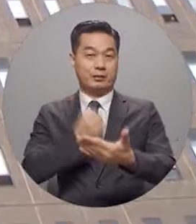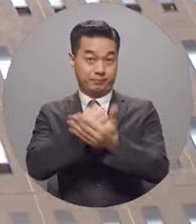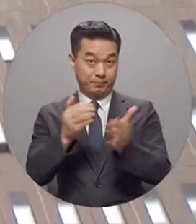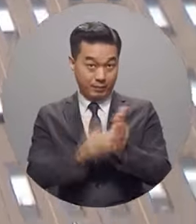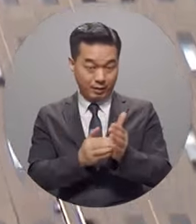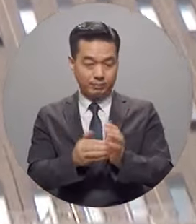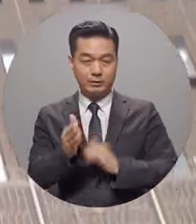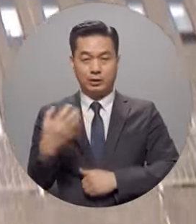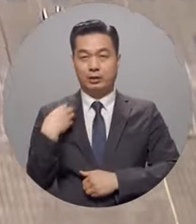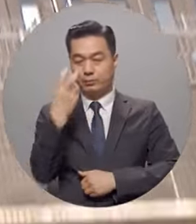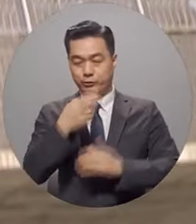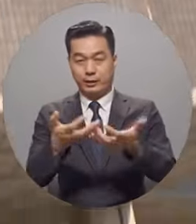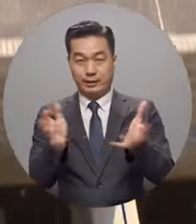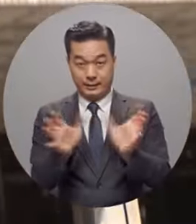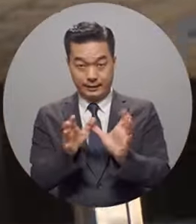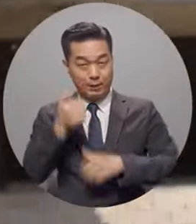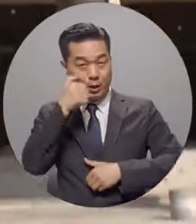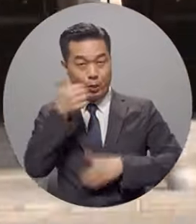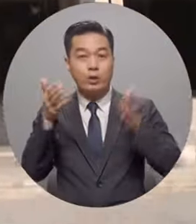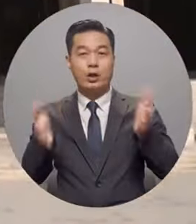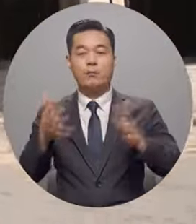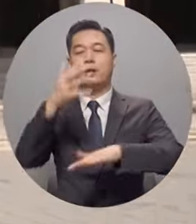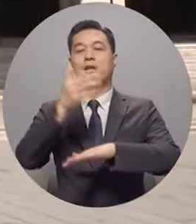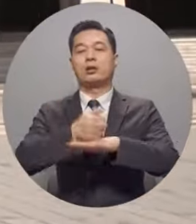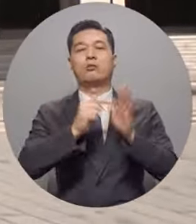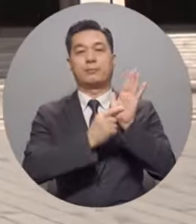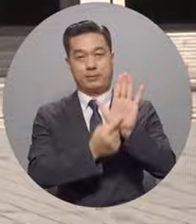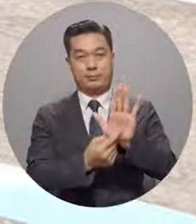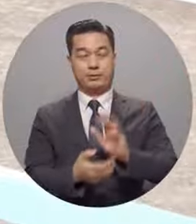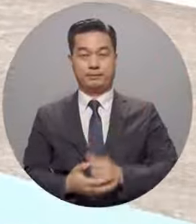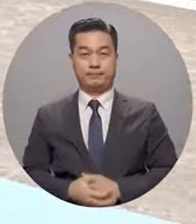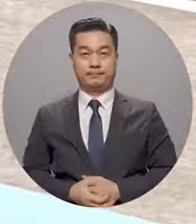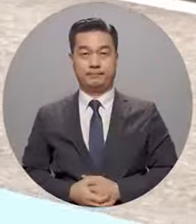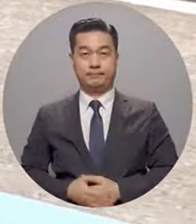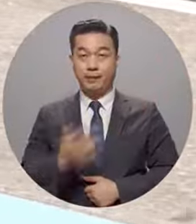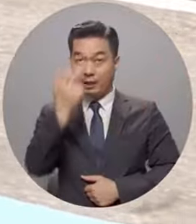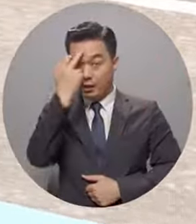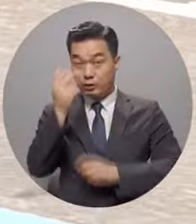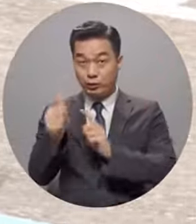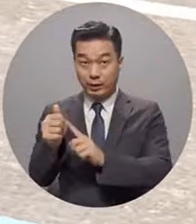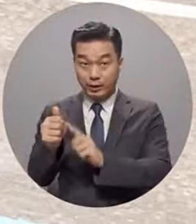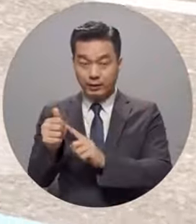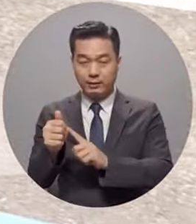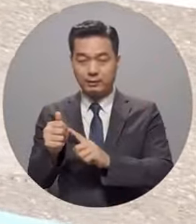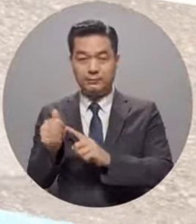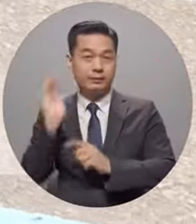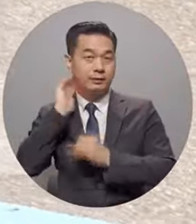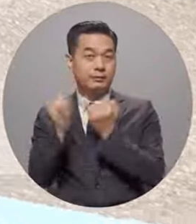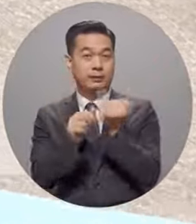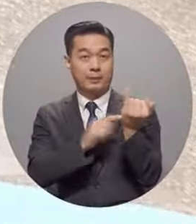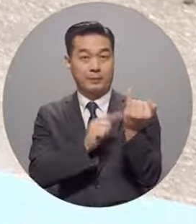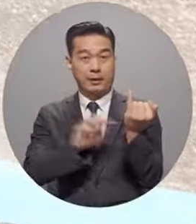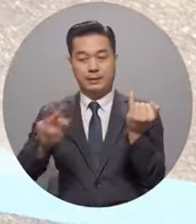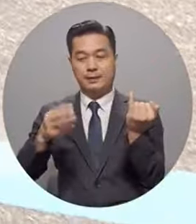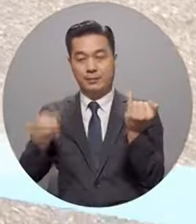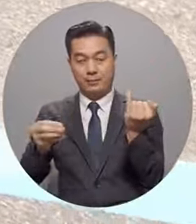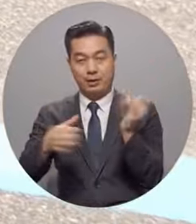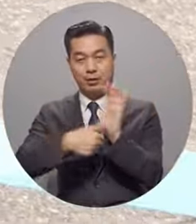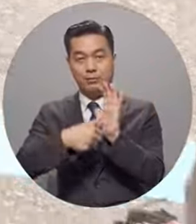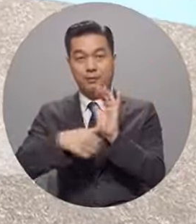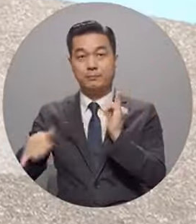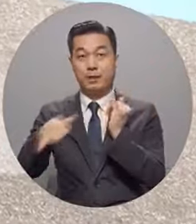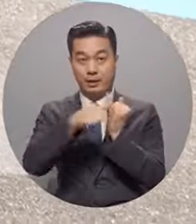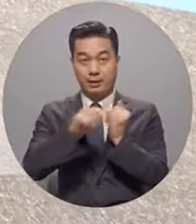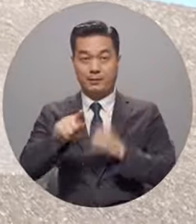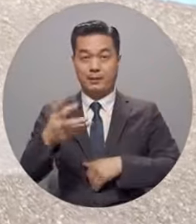전담수사팀이 꾸려진 뒤 5개월 만에 나온 수사 결과입니다. 최 목사는 김 여사에게 300만 원짜리 디올백과 180만